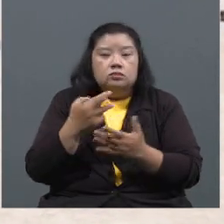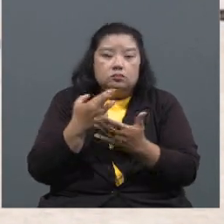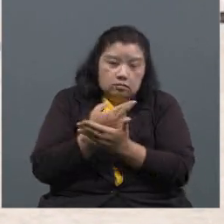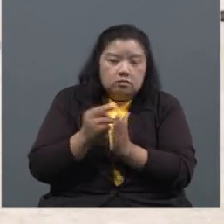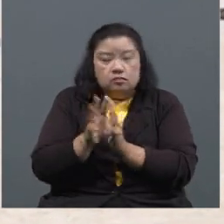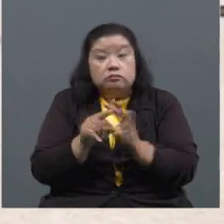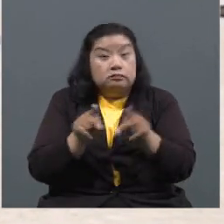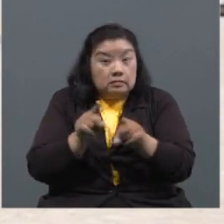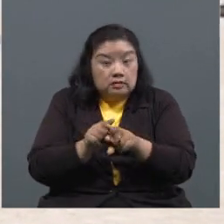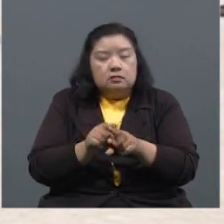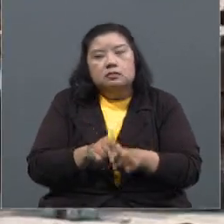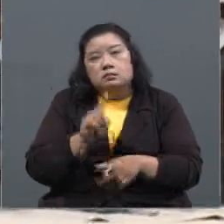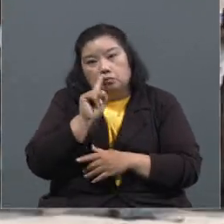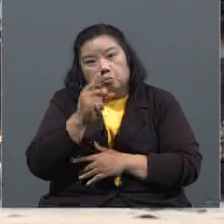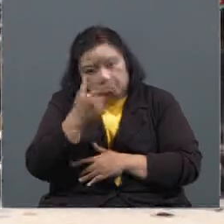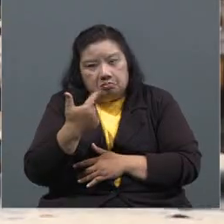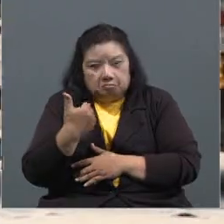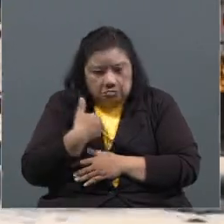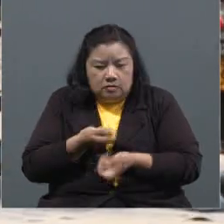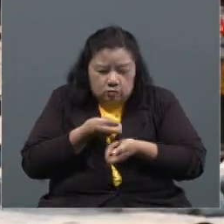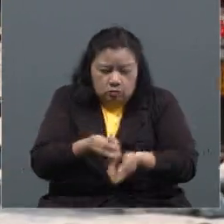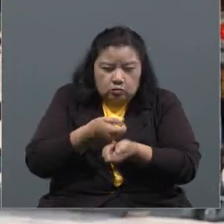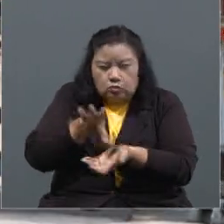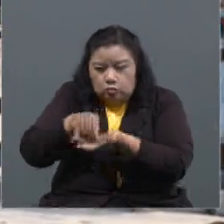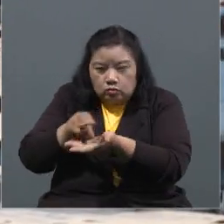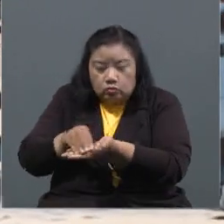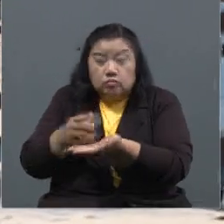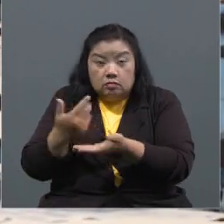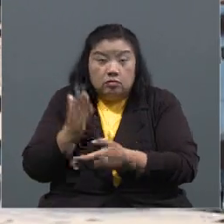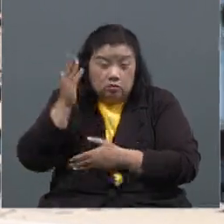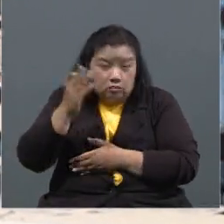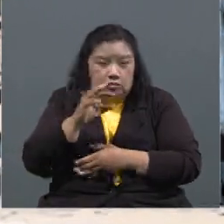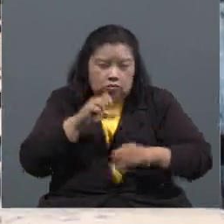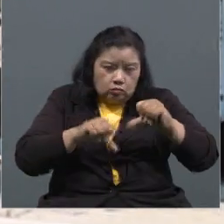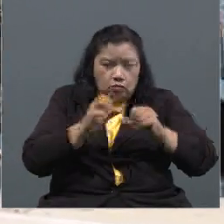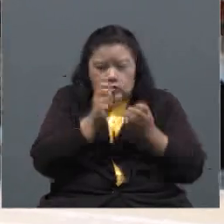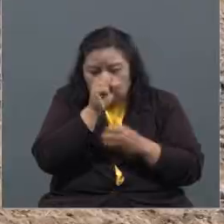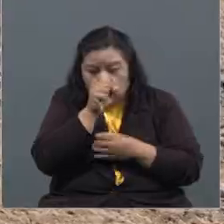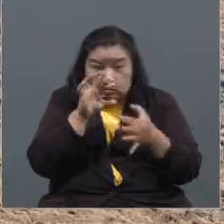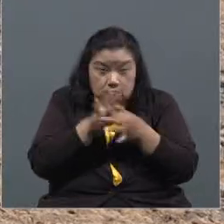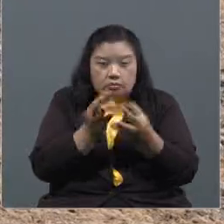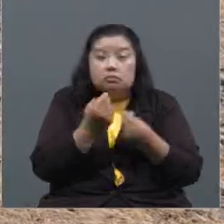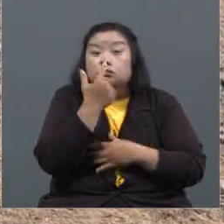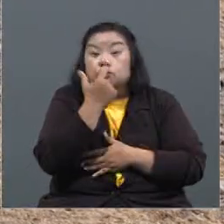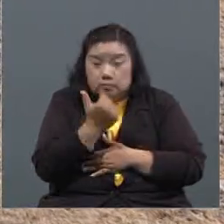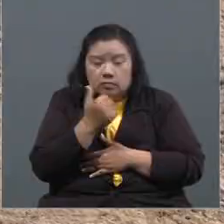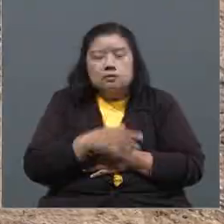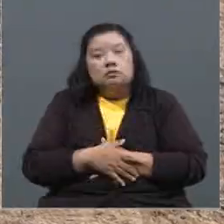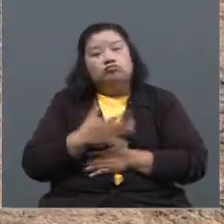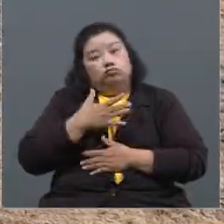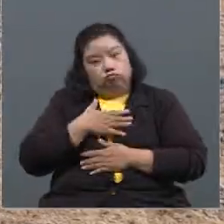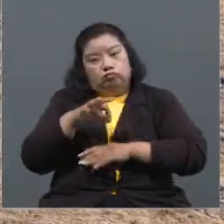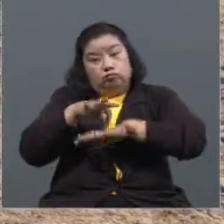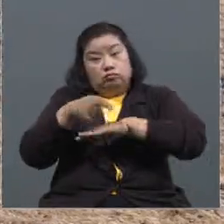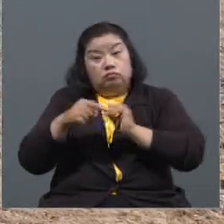ครั้งและจะประสานกรมควบคุมมลพิษเข้าไปตรวจวัดค่าแคดเมียมต่อไปค่ะปลัดกระทรวงอุตสาหกรรมยืนยันว่าจากการตรวจสอบ